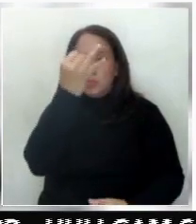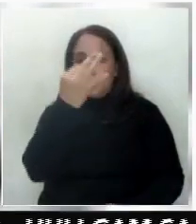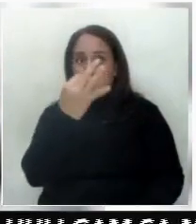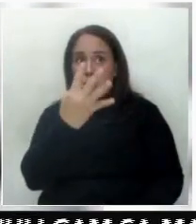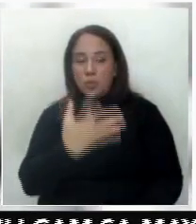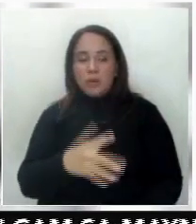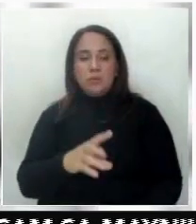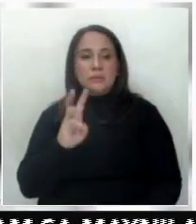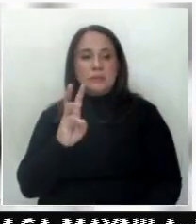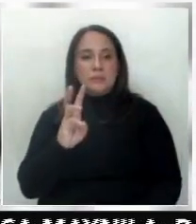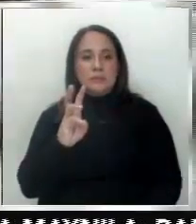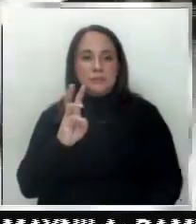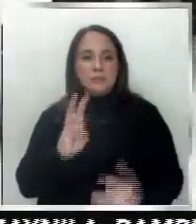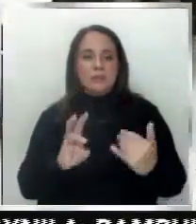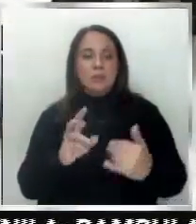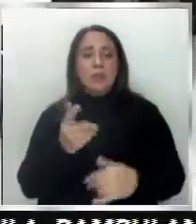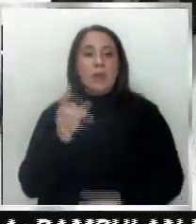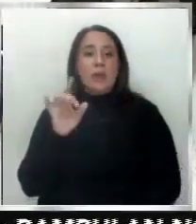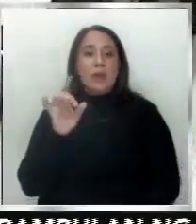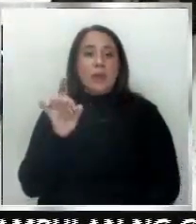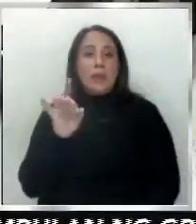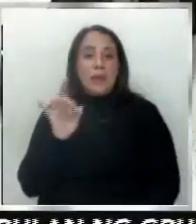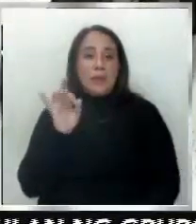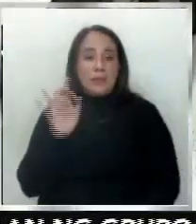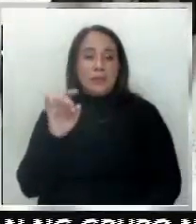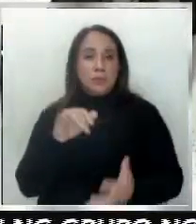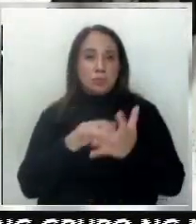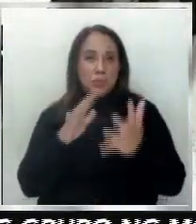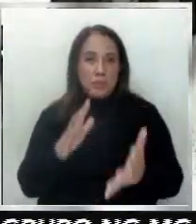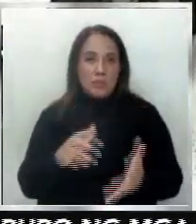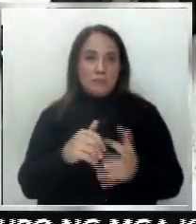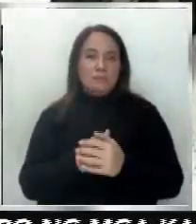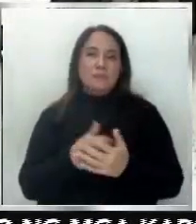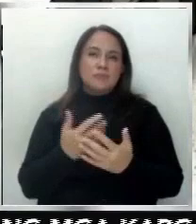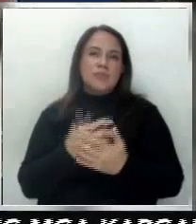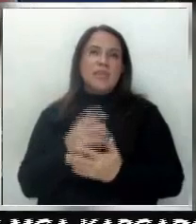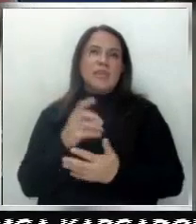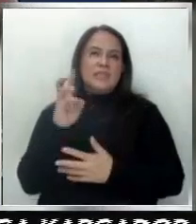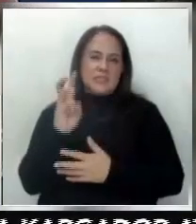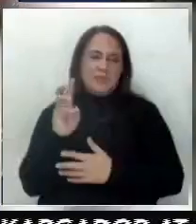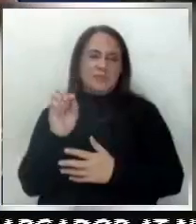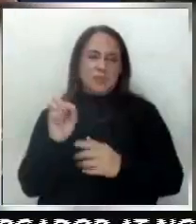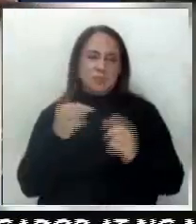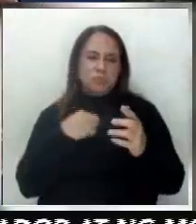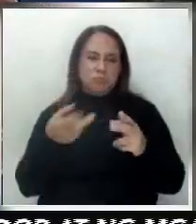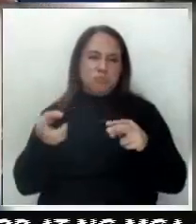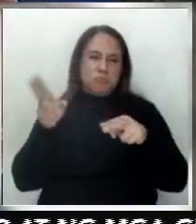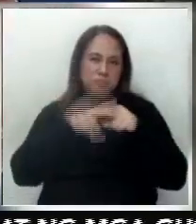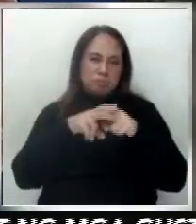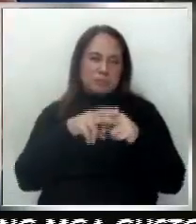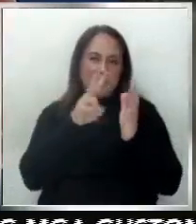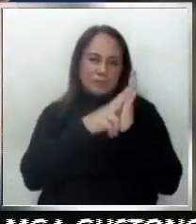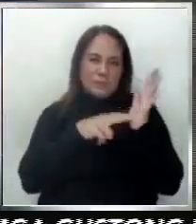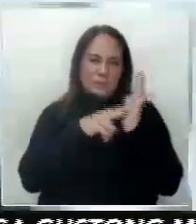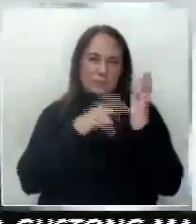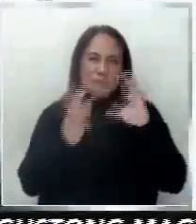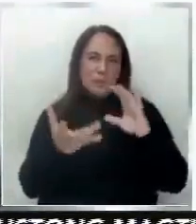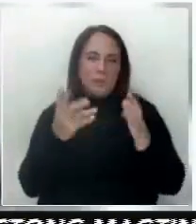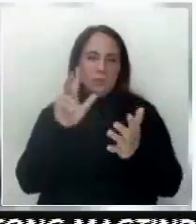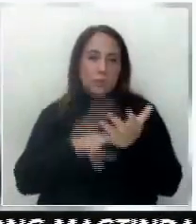sa 81 bansa. 7 puntos naman ang itinaas ng mga estudyanteng Pinoy sa reading kumpara noong